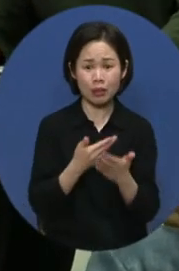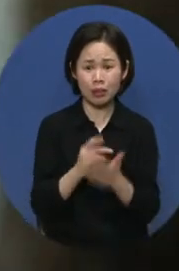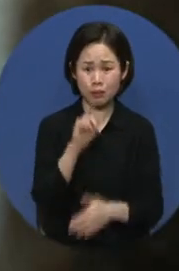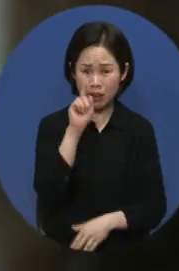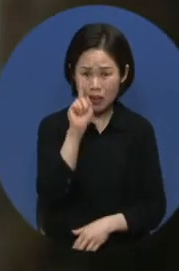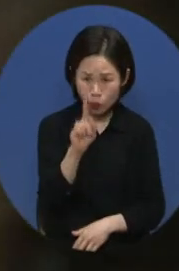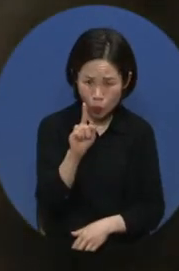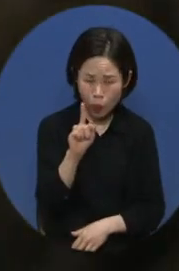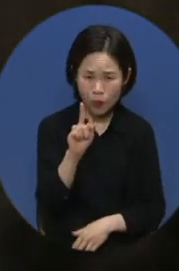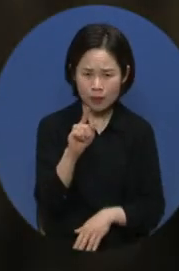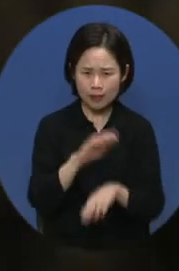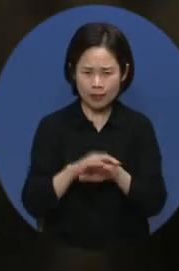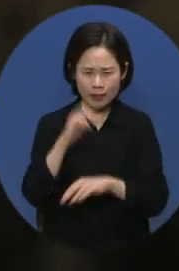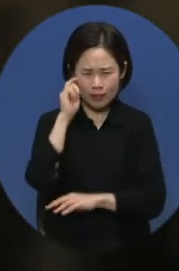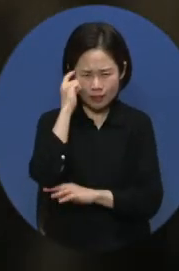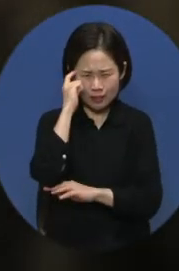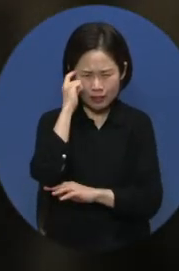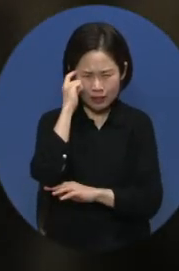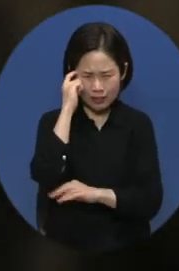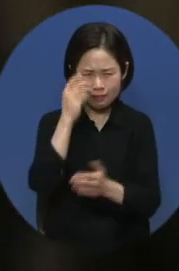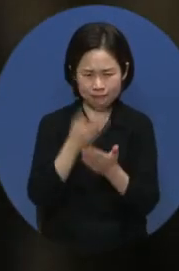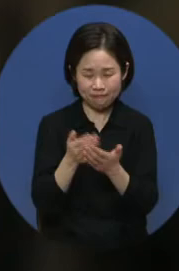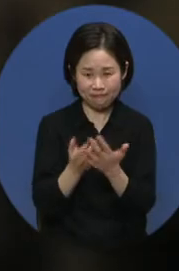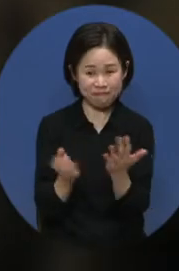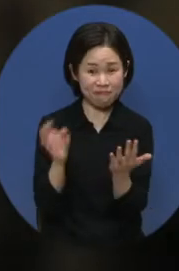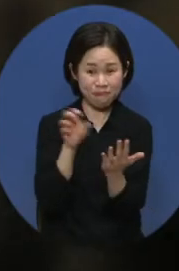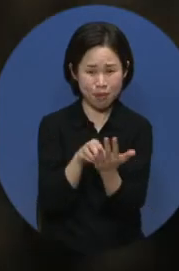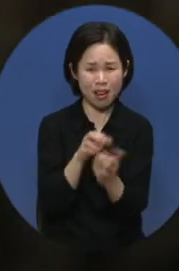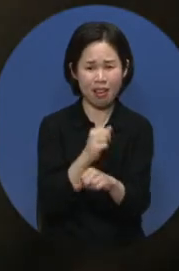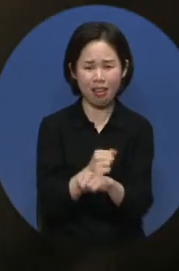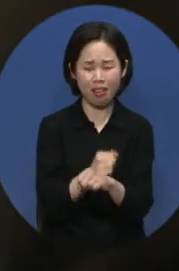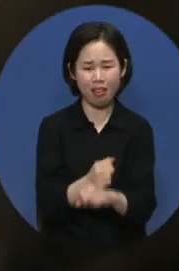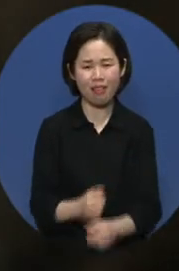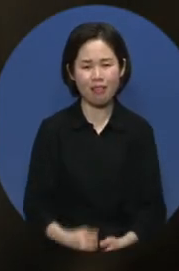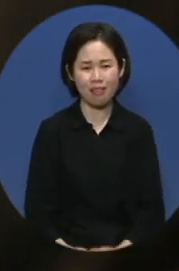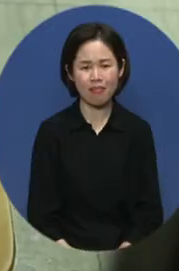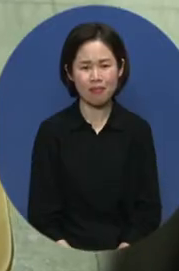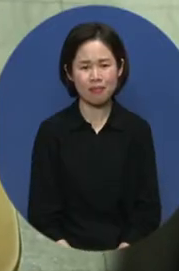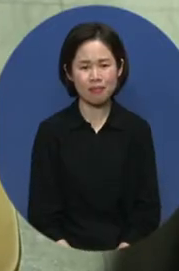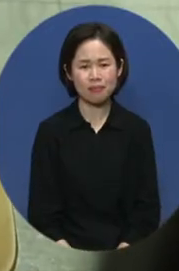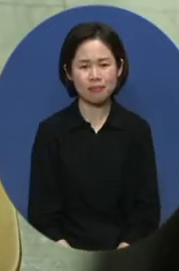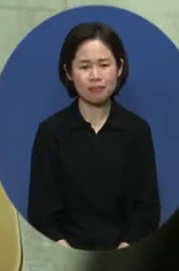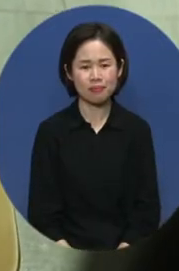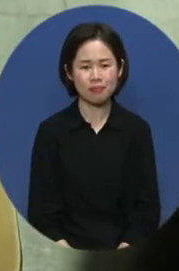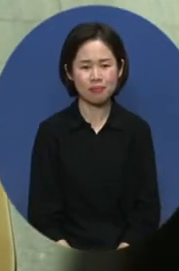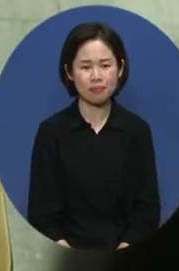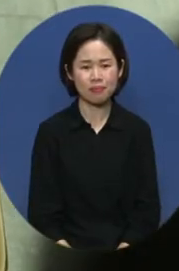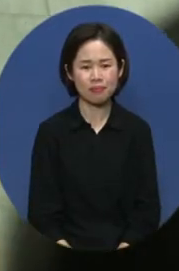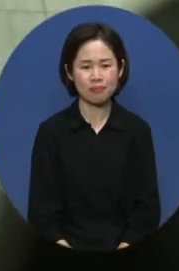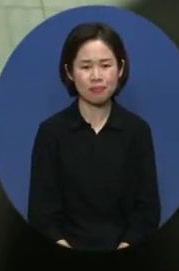허투루 들어가는 법이 없습니다. 이번 주까지 이번에 화이트보드 영상 저기 되게 안정감이